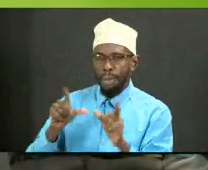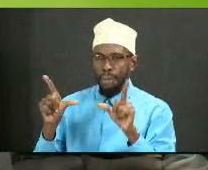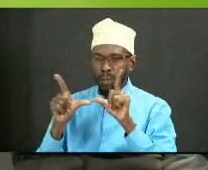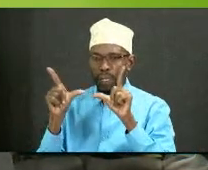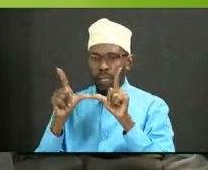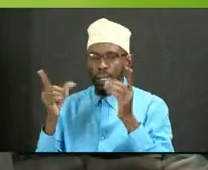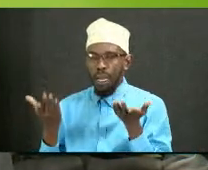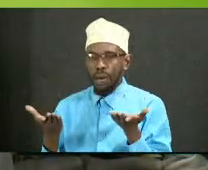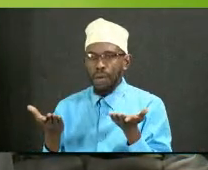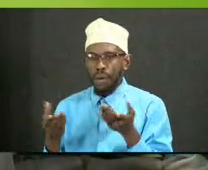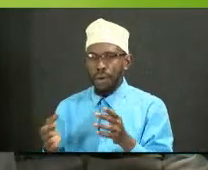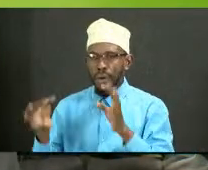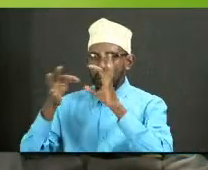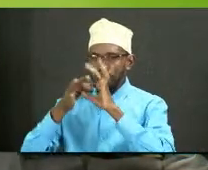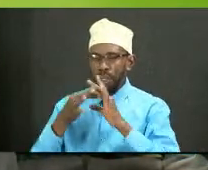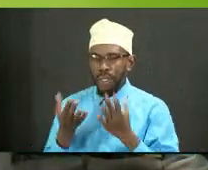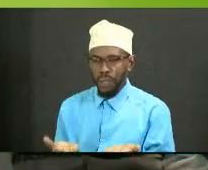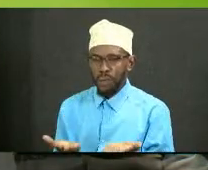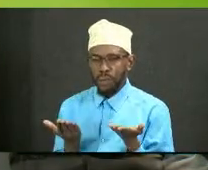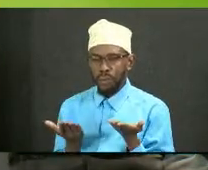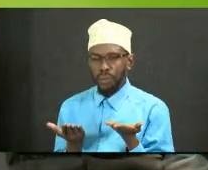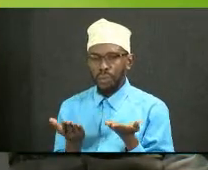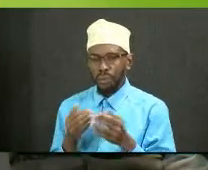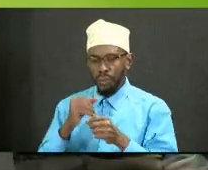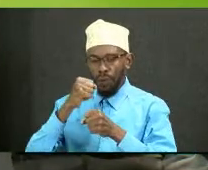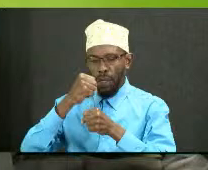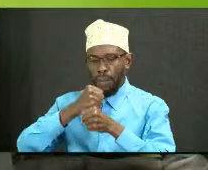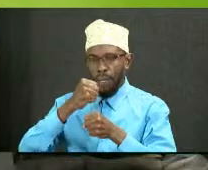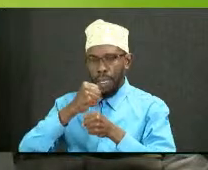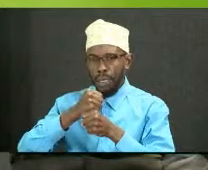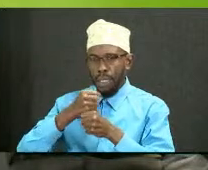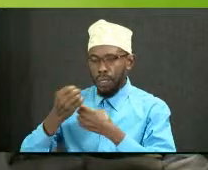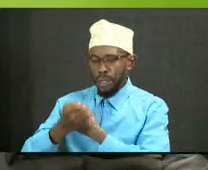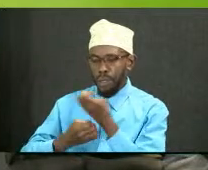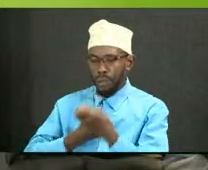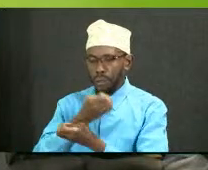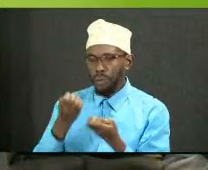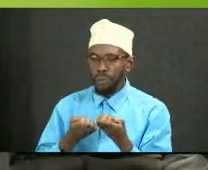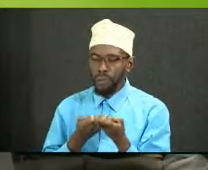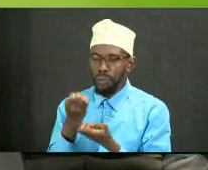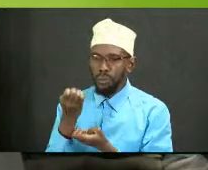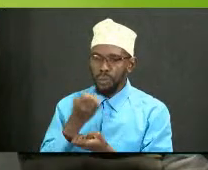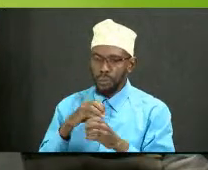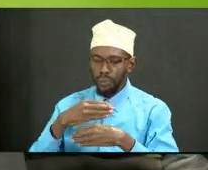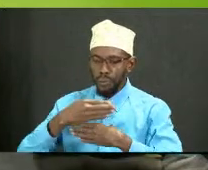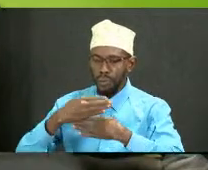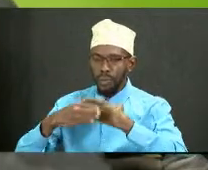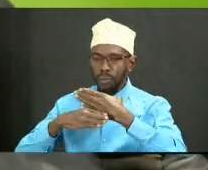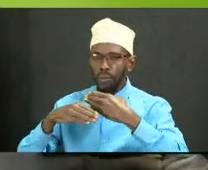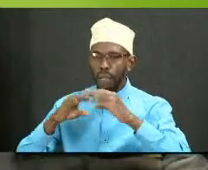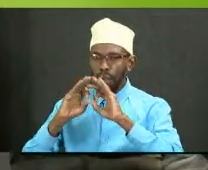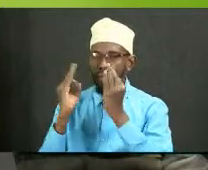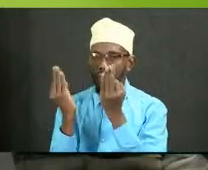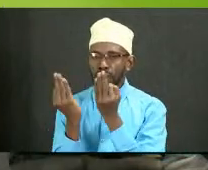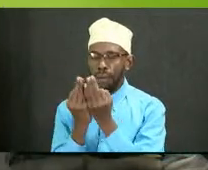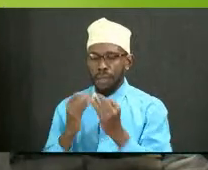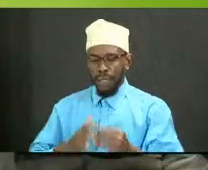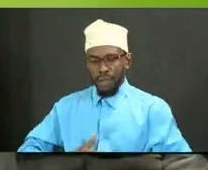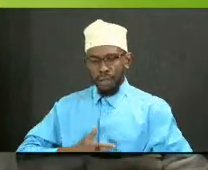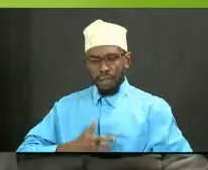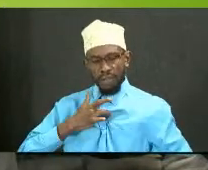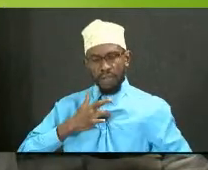vyeti tutawajumuisha vipi katika kutengeneza huu uchumi na kujenga pengine familia zao ili waweze